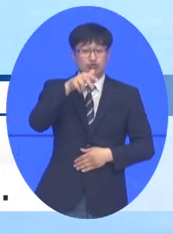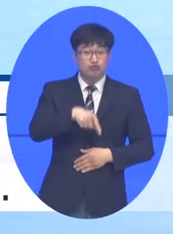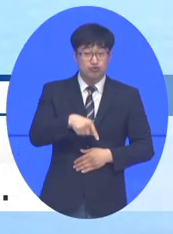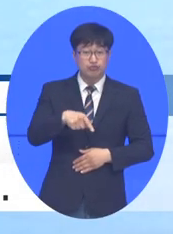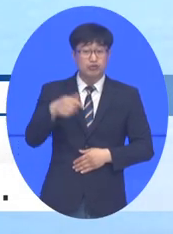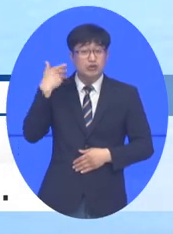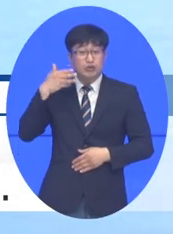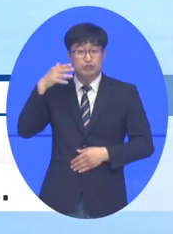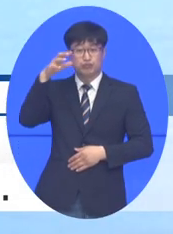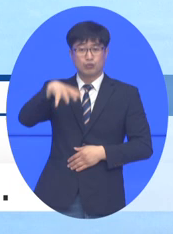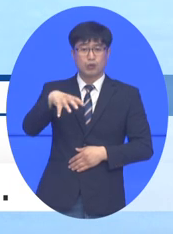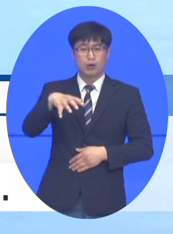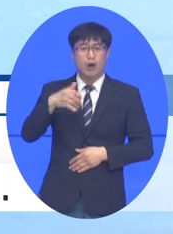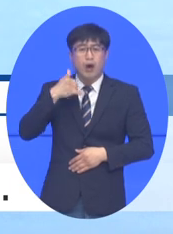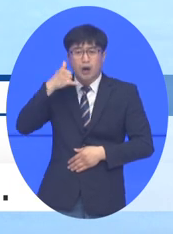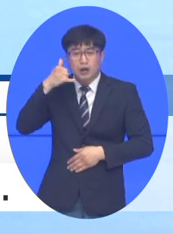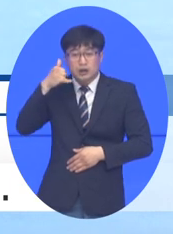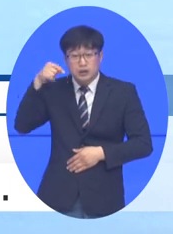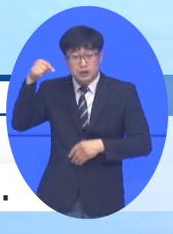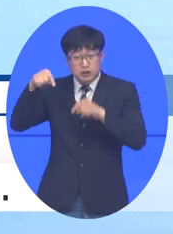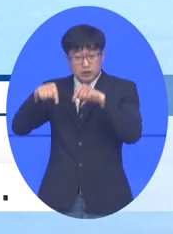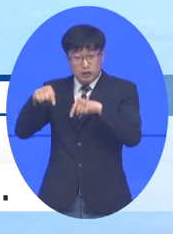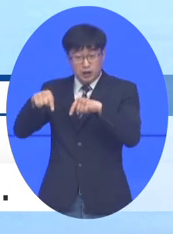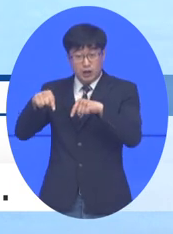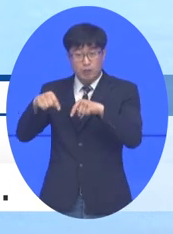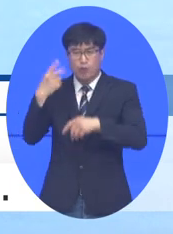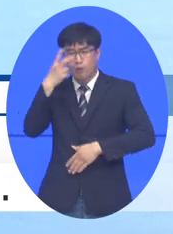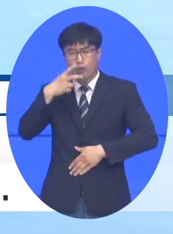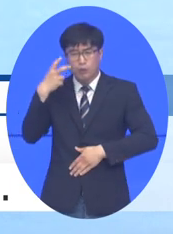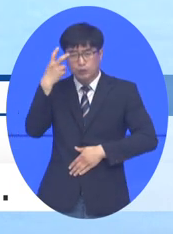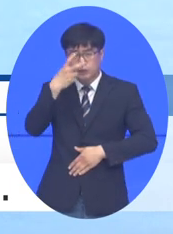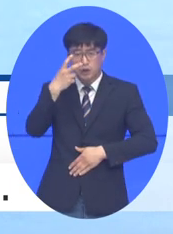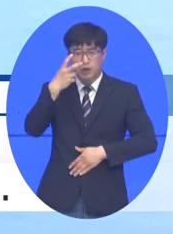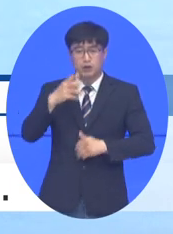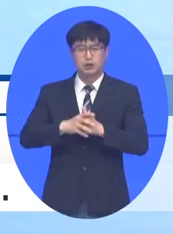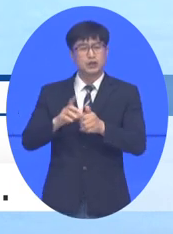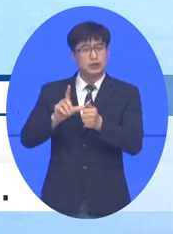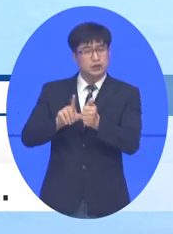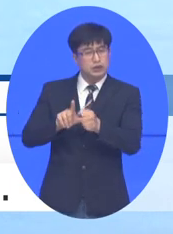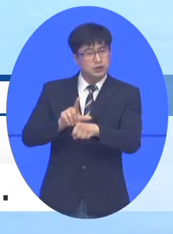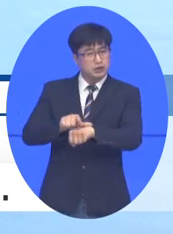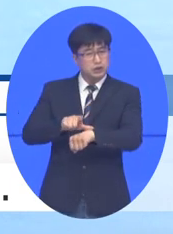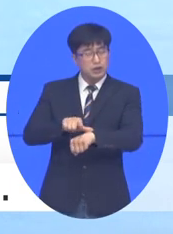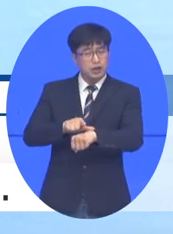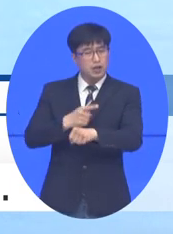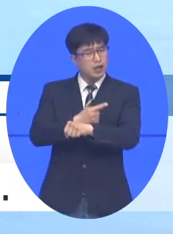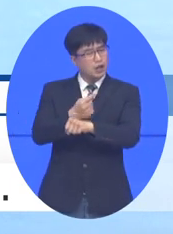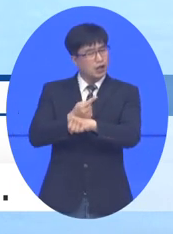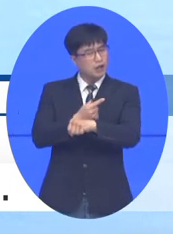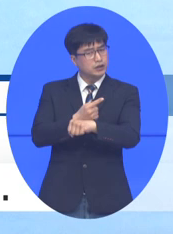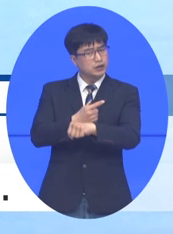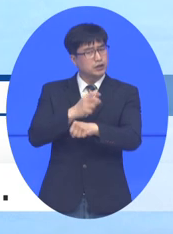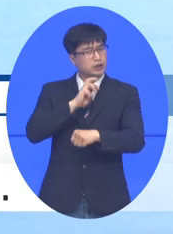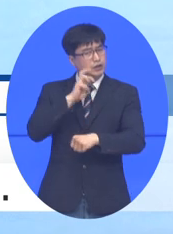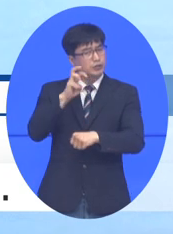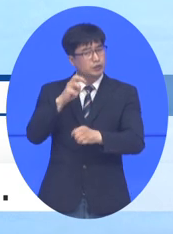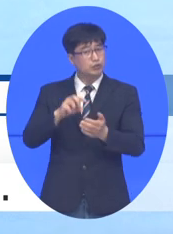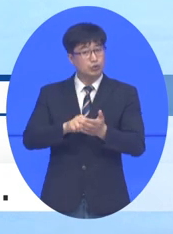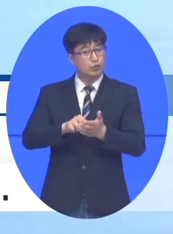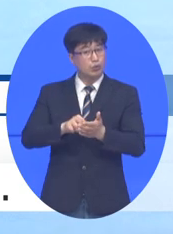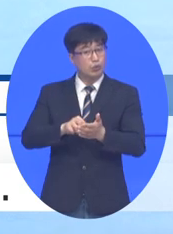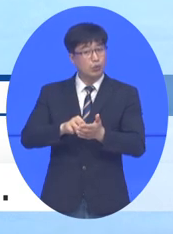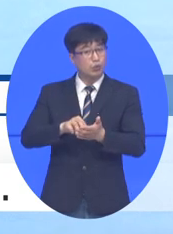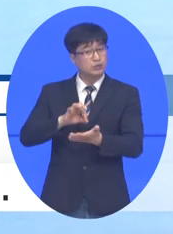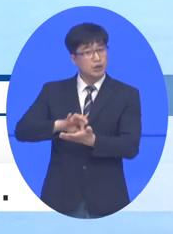양주나 의정부 쪽으로 우리가 상담을 한다든지 질병검사를 한다든지 이렇게 왕래가 있었는데 그때 시간적으로 보면은